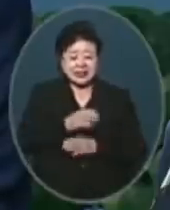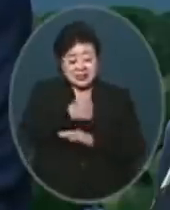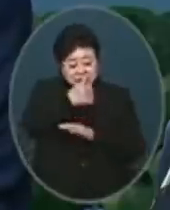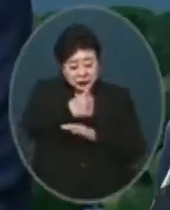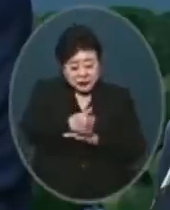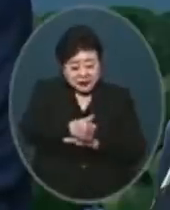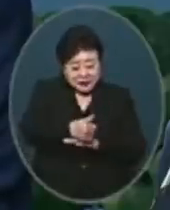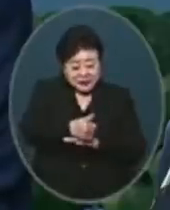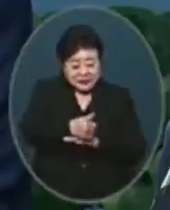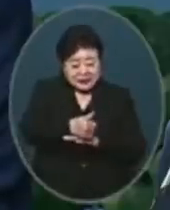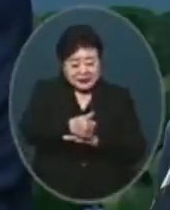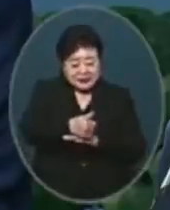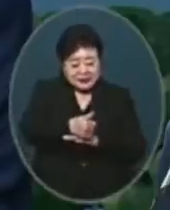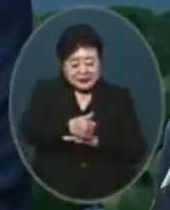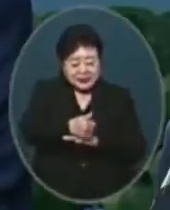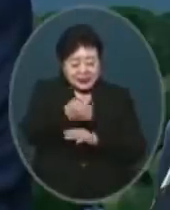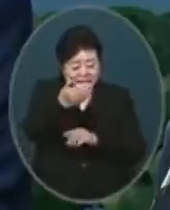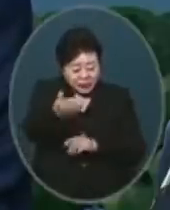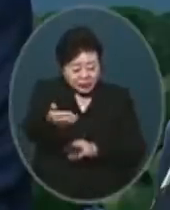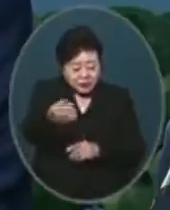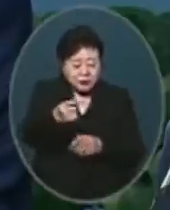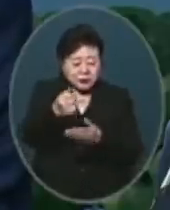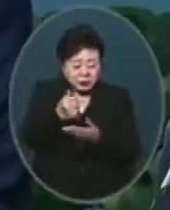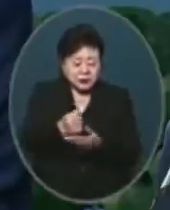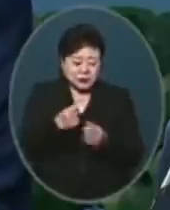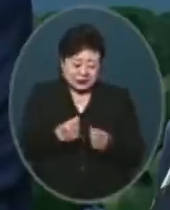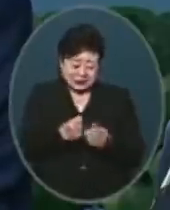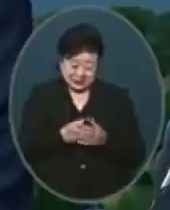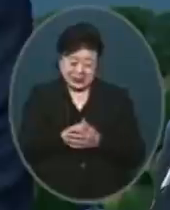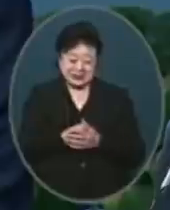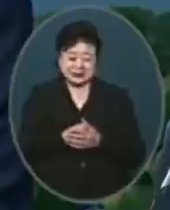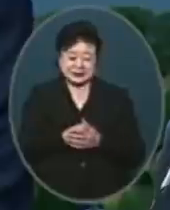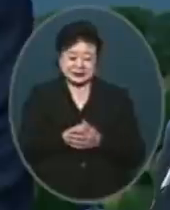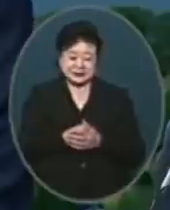그리스도를 여러분이 모시고 있으므로